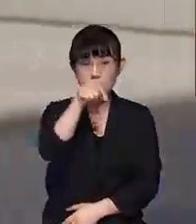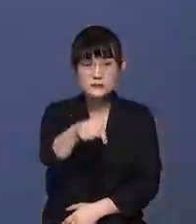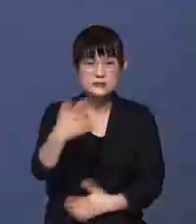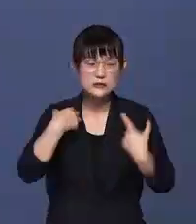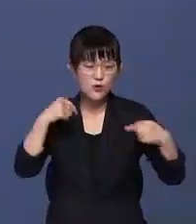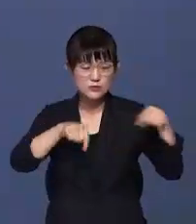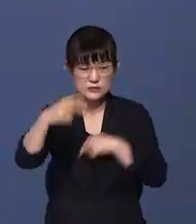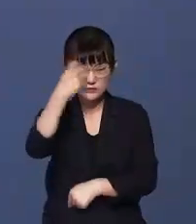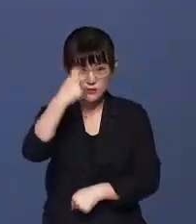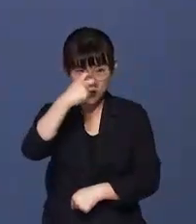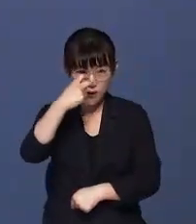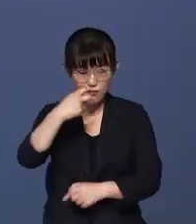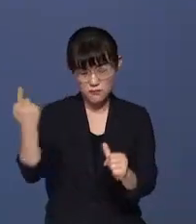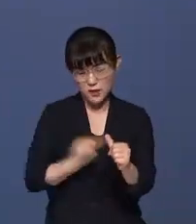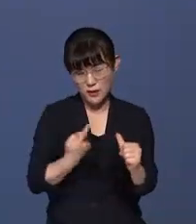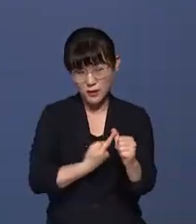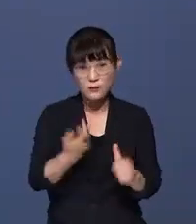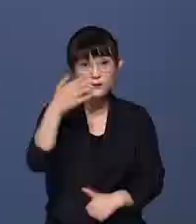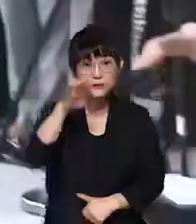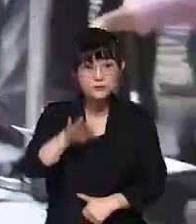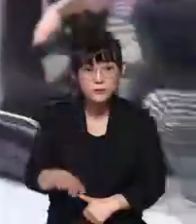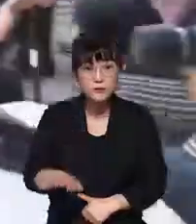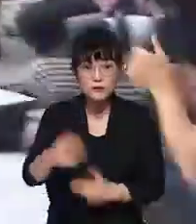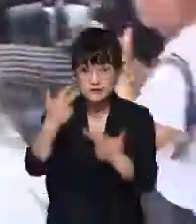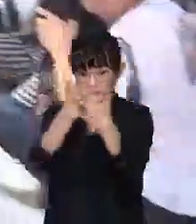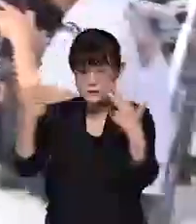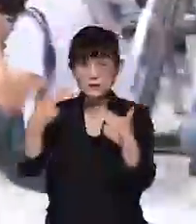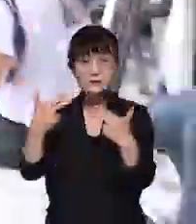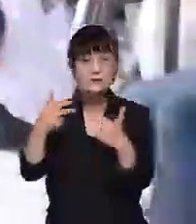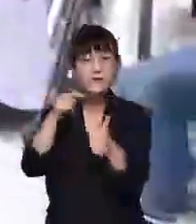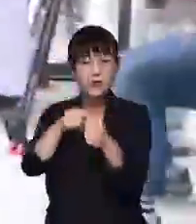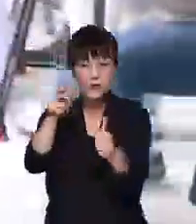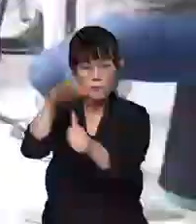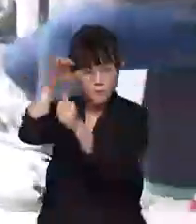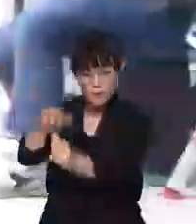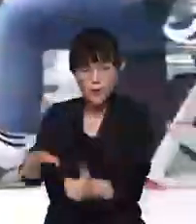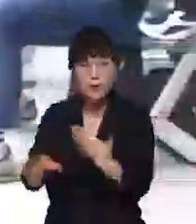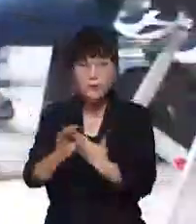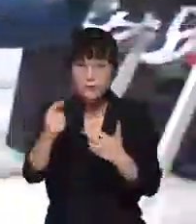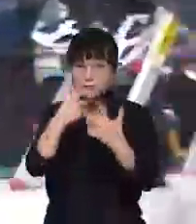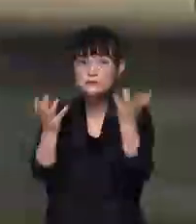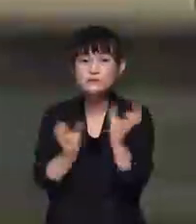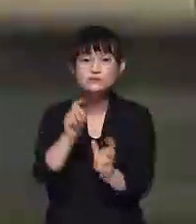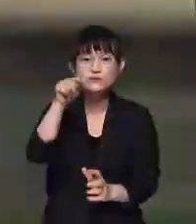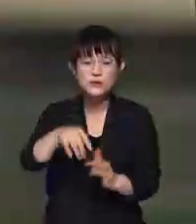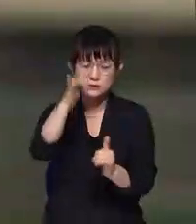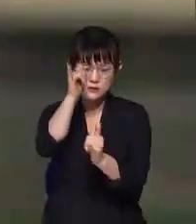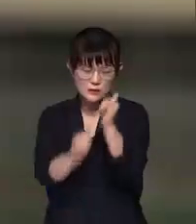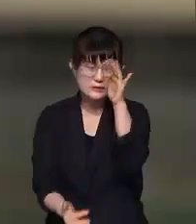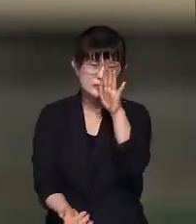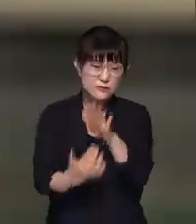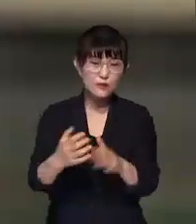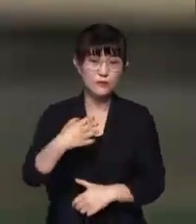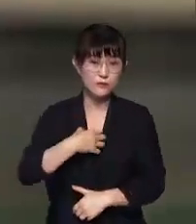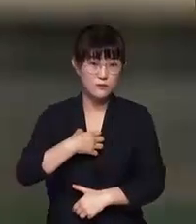쓰며 역풍을 맞게 되지만 이 대표가 구속되면 민주당은 사상 초유의 위기에 처하게